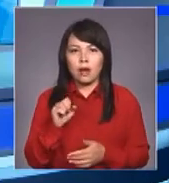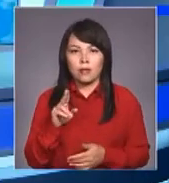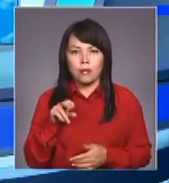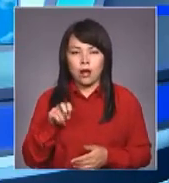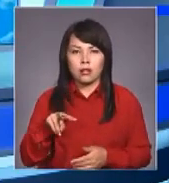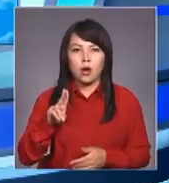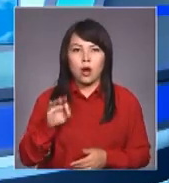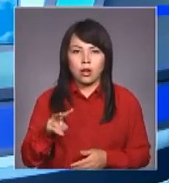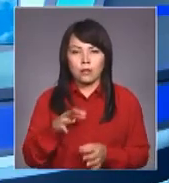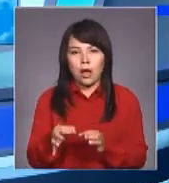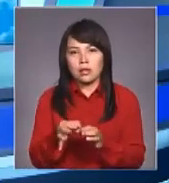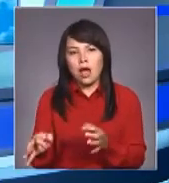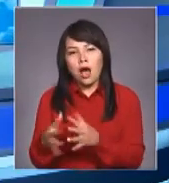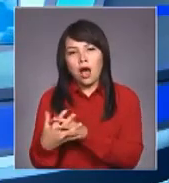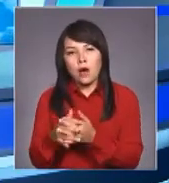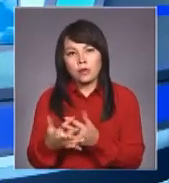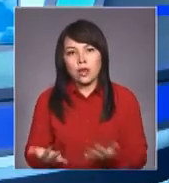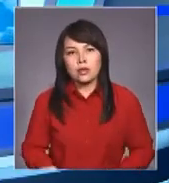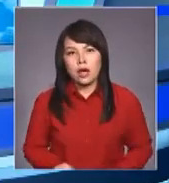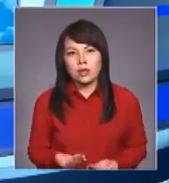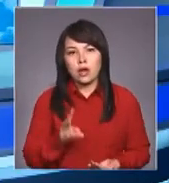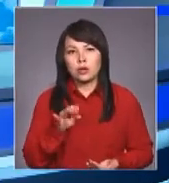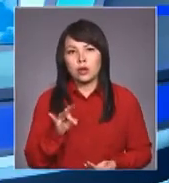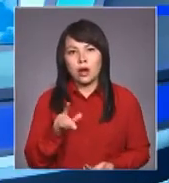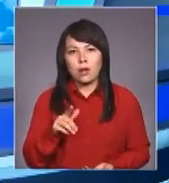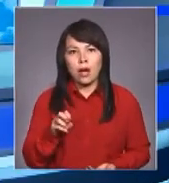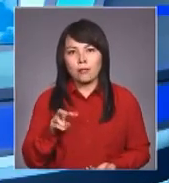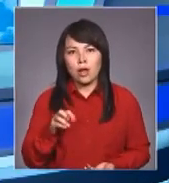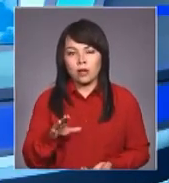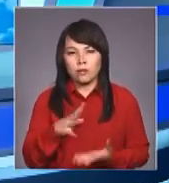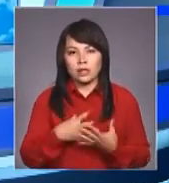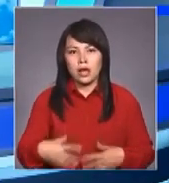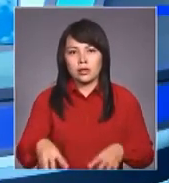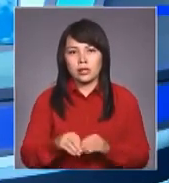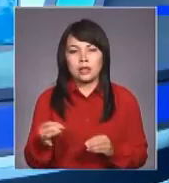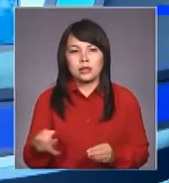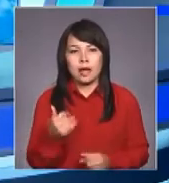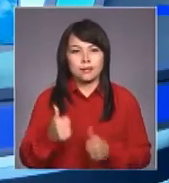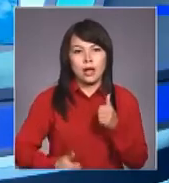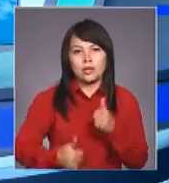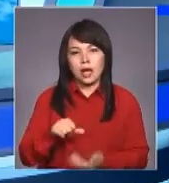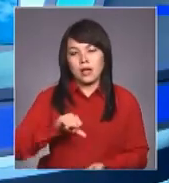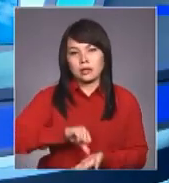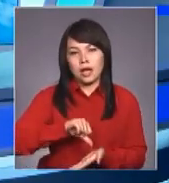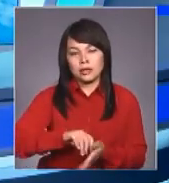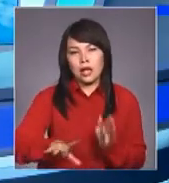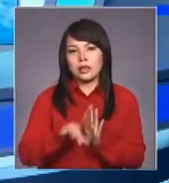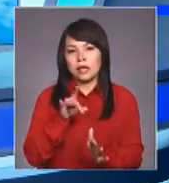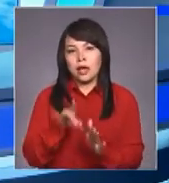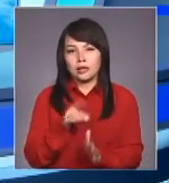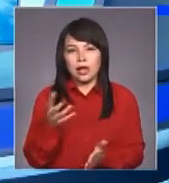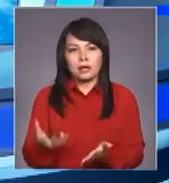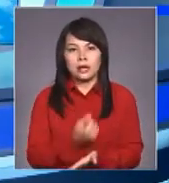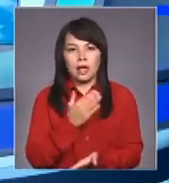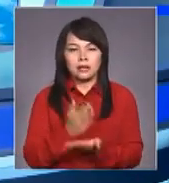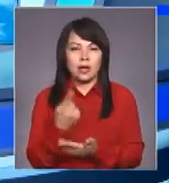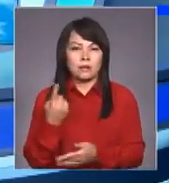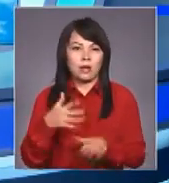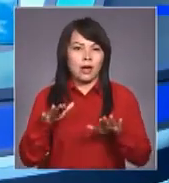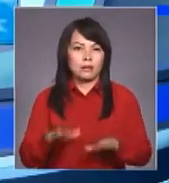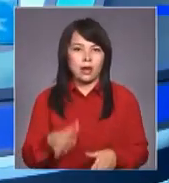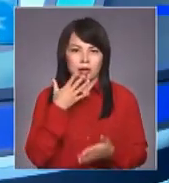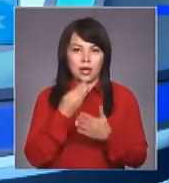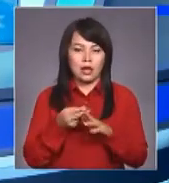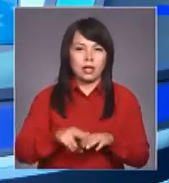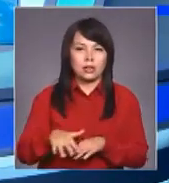көл ауылының күрішілер әулеті Нұрманбетовтер мерелі отбасы ұлттық байқауының аймақтық іріктеу кезеңде топ жарған. Шомарт